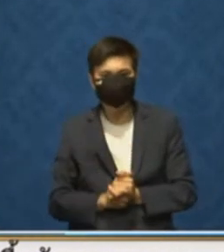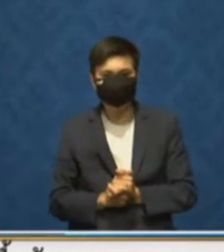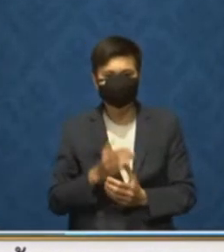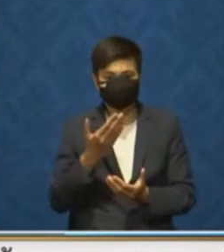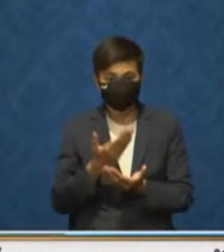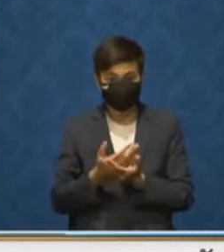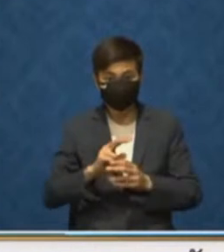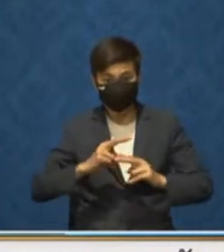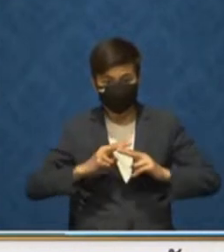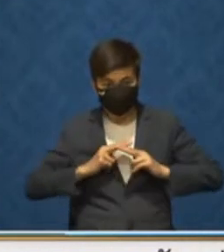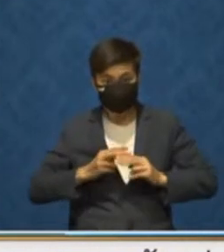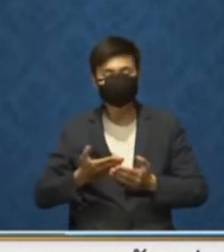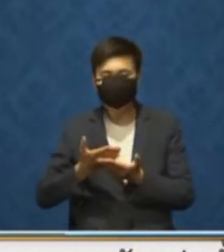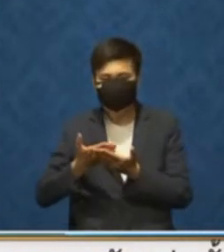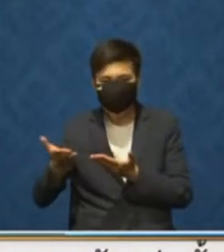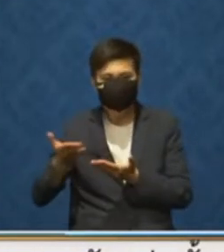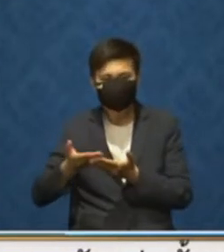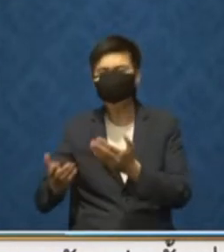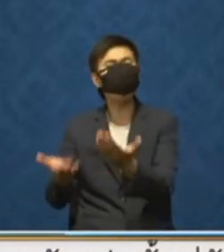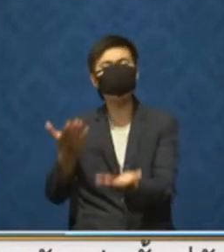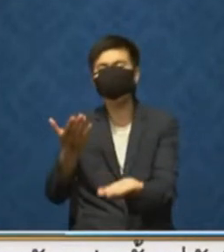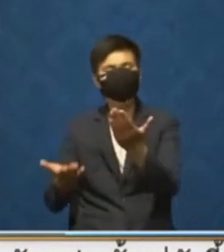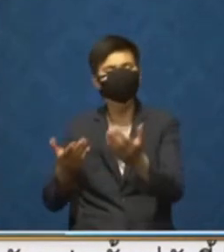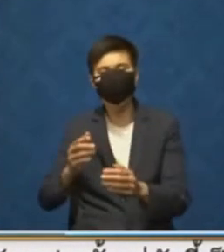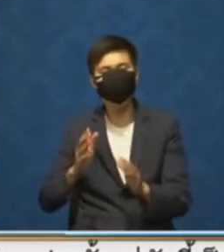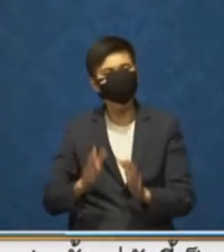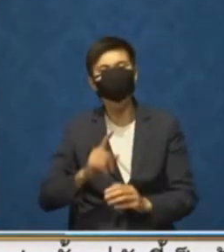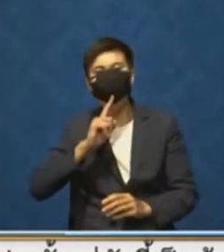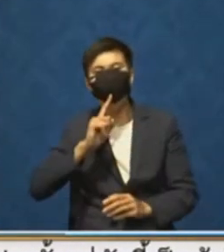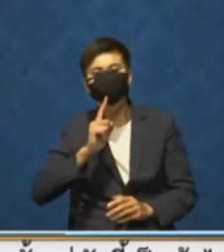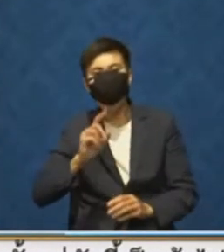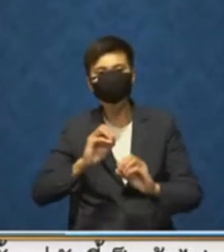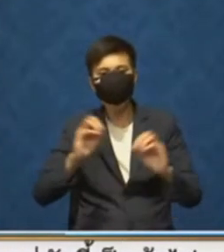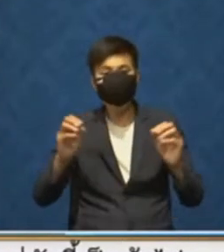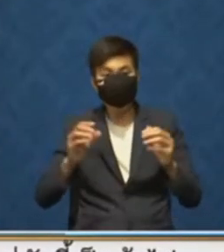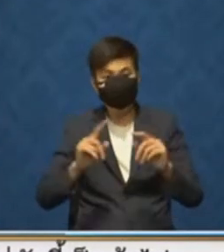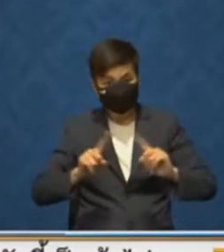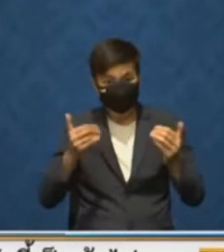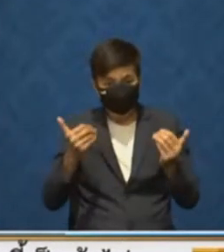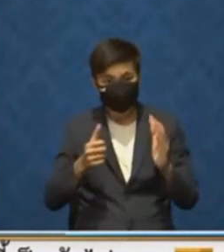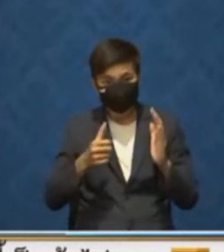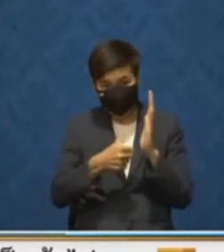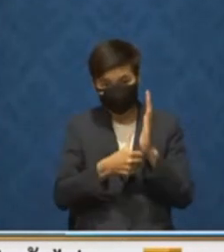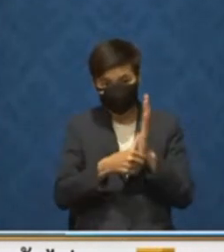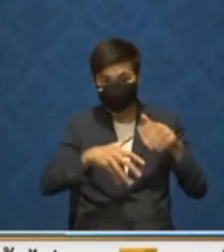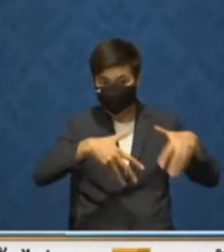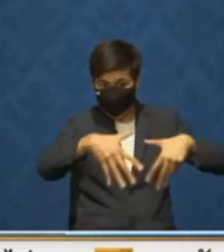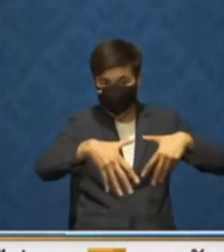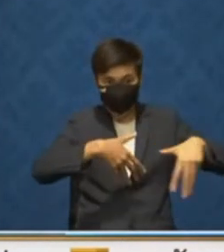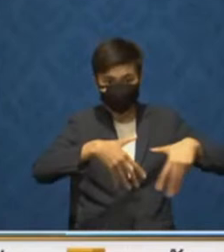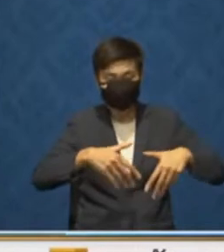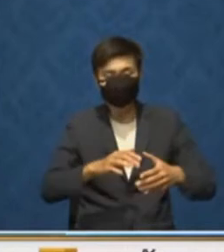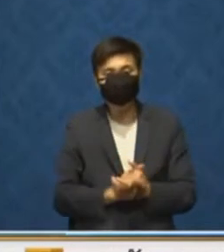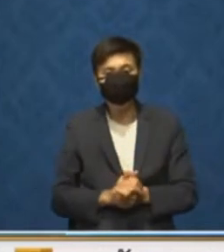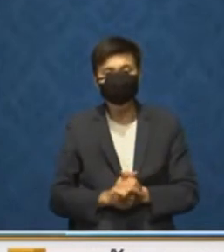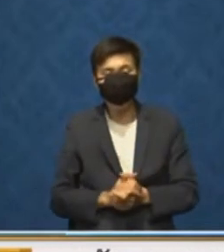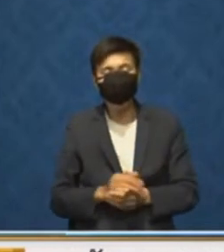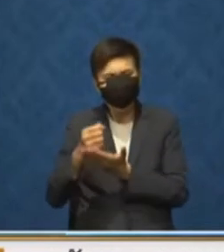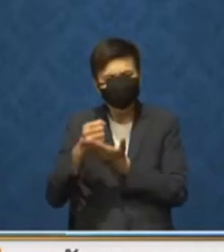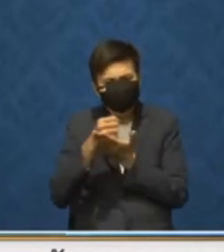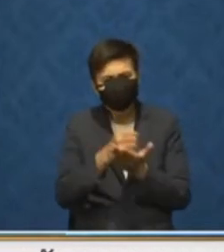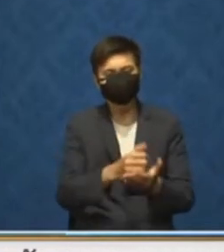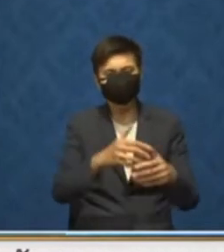เองจะซื้อก็ซื้อเราไปเถอะนะครับไม่มีใครว่าหรอกแต่นี่มันภาษีของประชาชนทางที่จะเพื่อปากท้องประชาชน